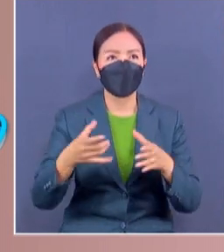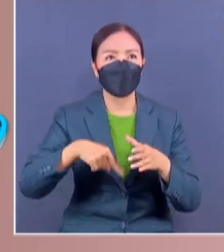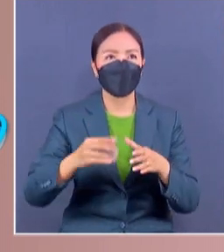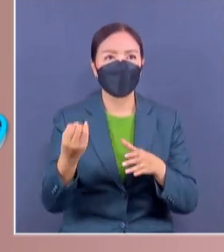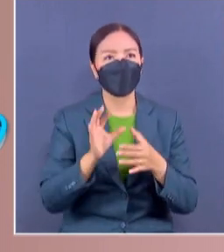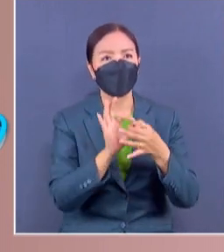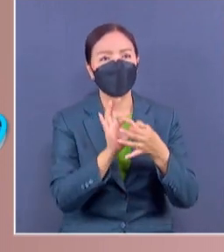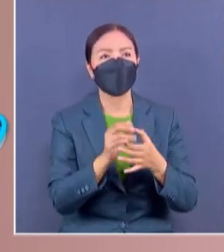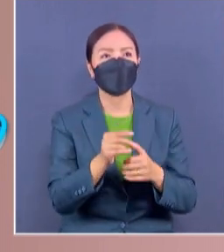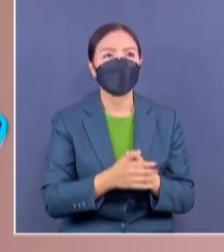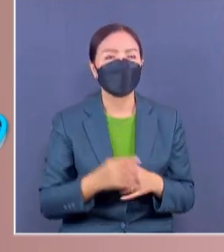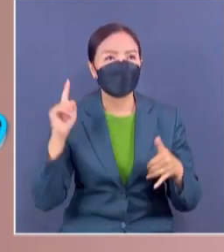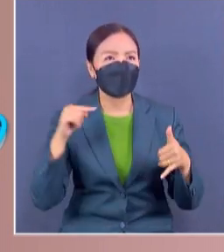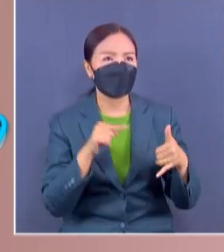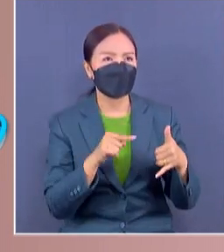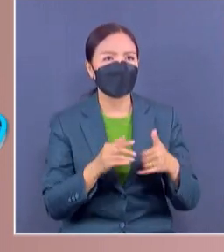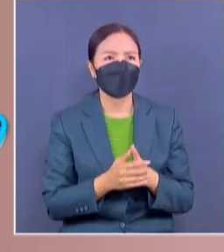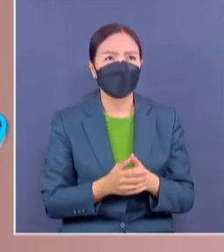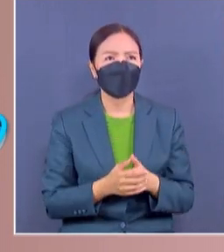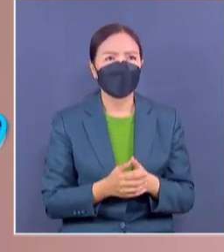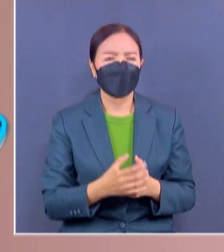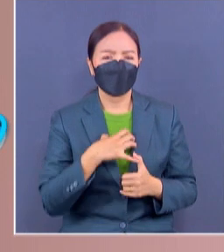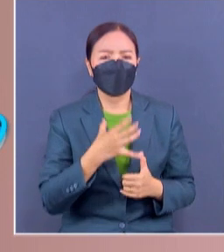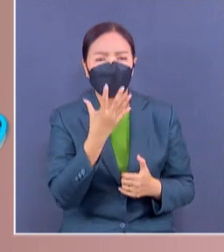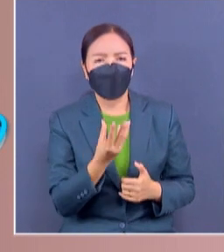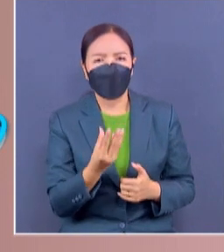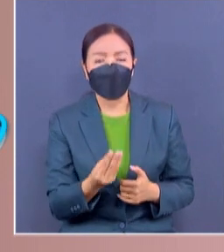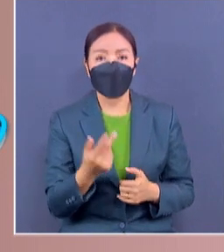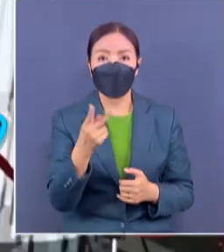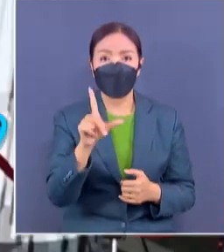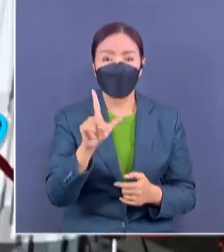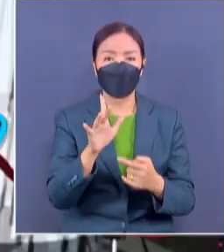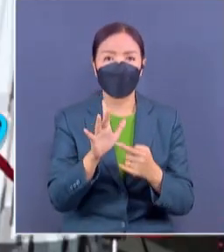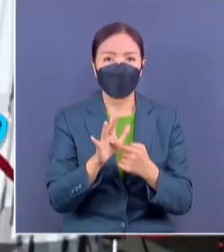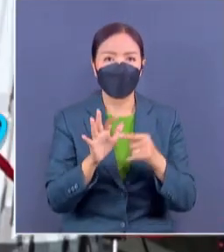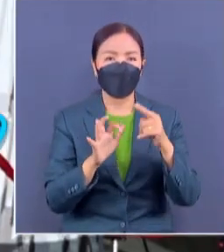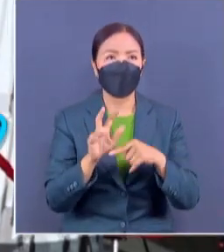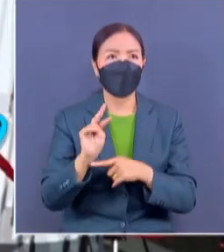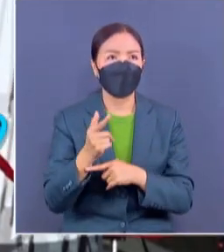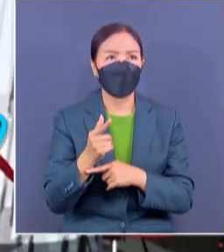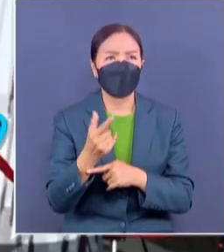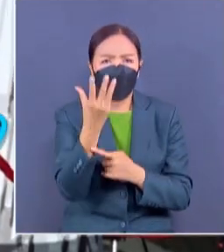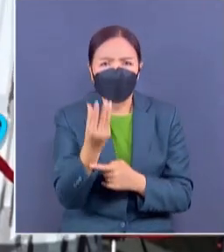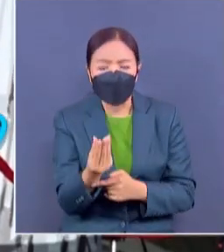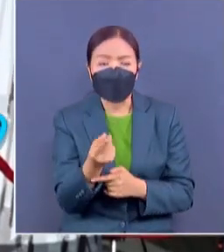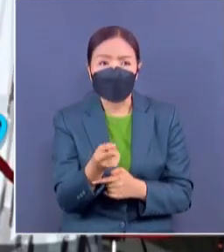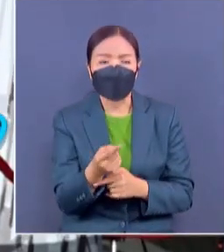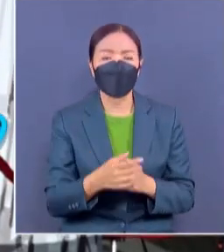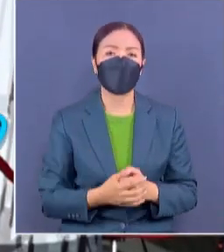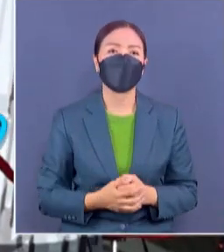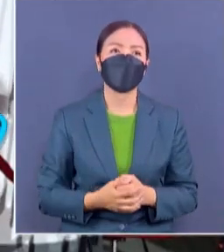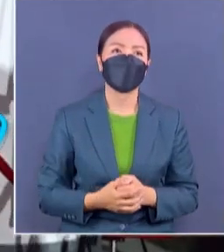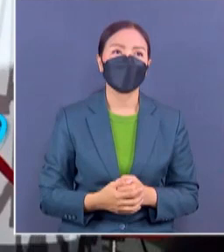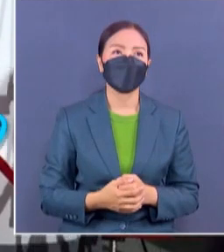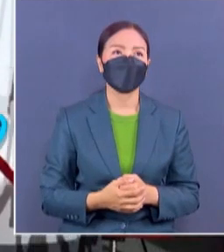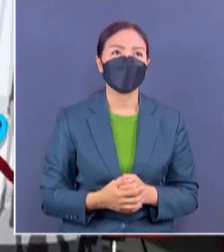ะที่เป็นห่วงก็กลัวว่าสาวใหม่เนี่ยจะเป็นโรคคลั่งผอมหรือเปล่าเพราะแต่ละรูปก็คือผอมสุดๆล่าสุดค่ะทางด้านเต๋อฉันทวิทย์หวานใจ